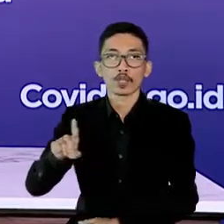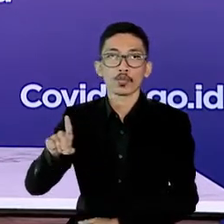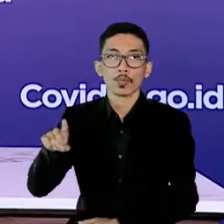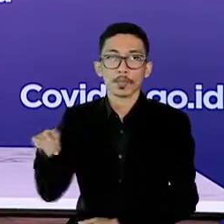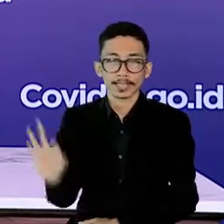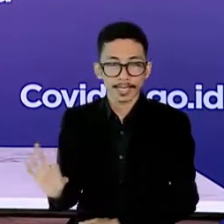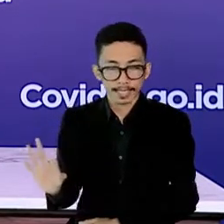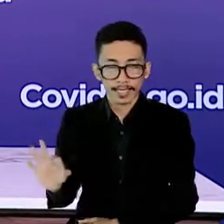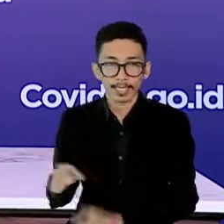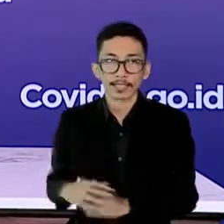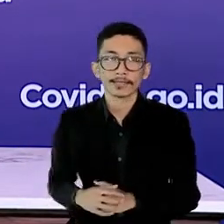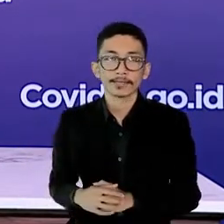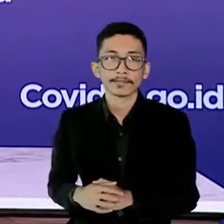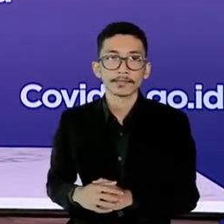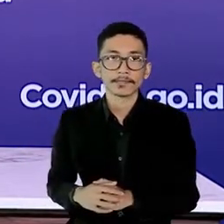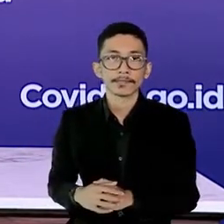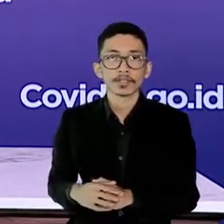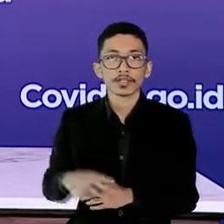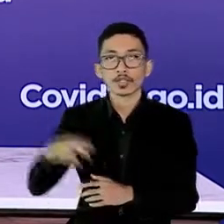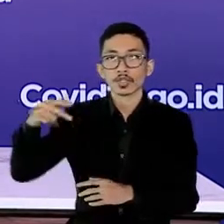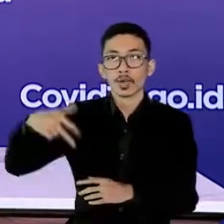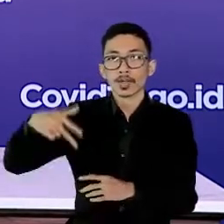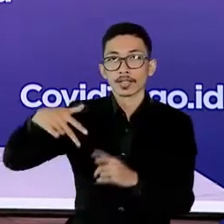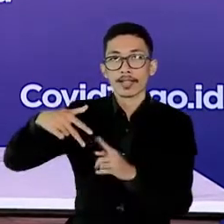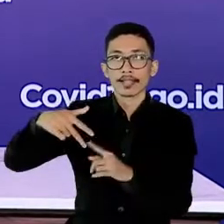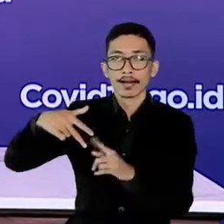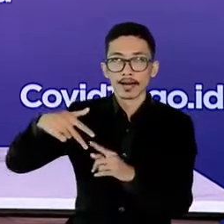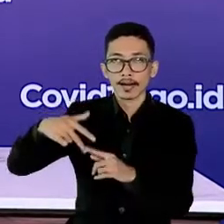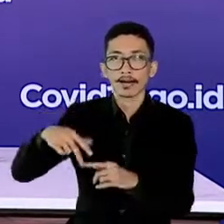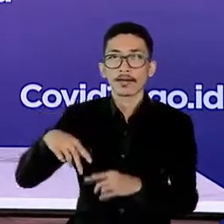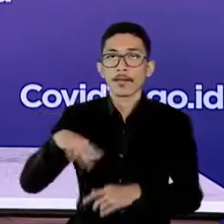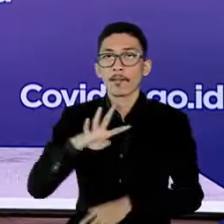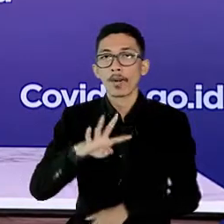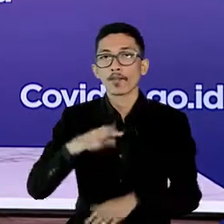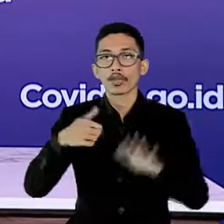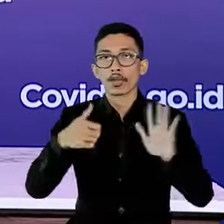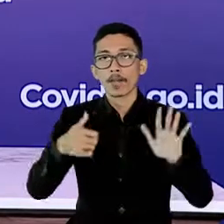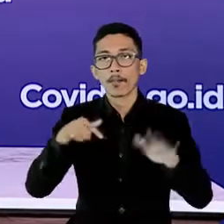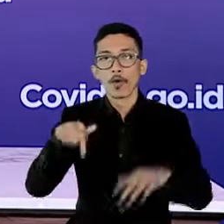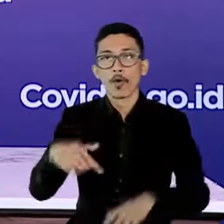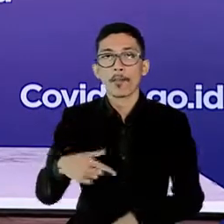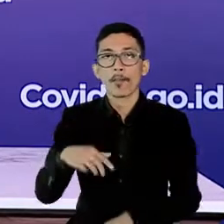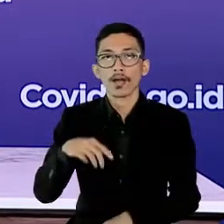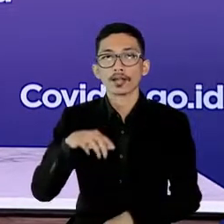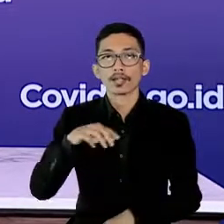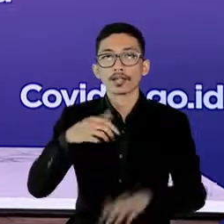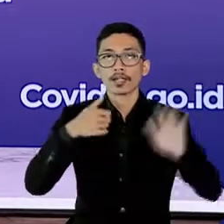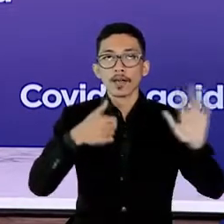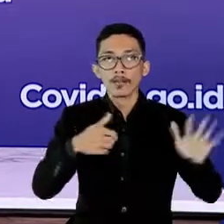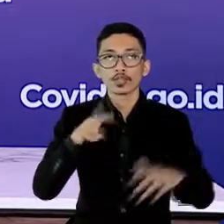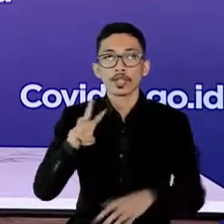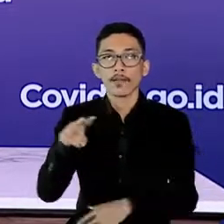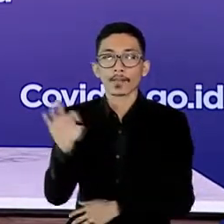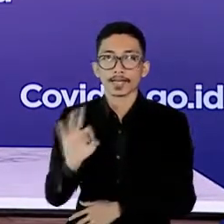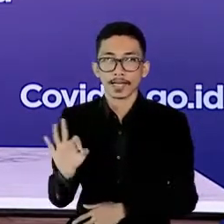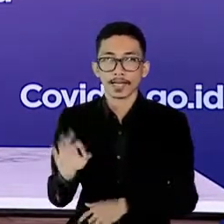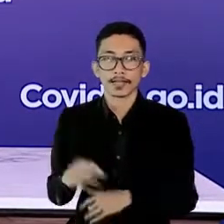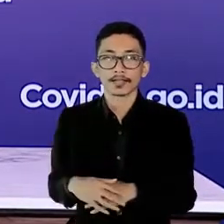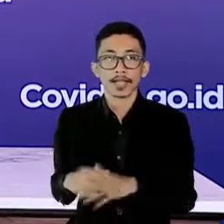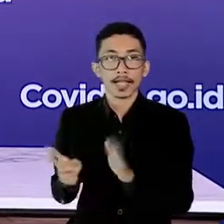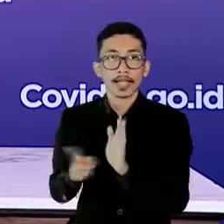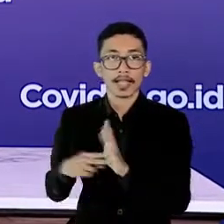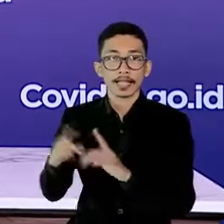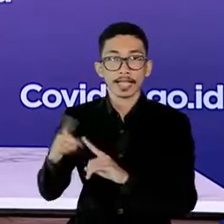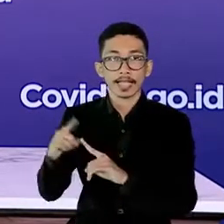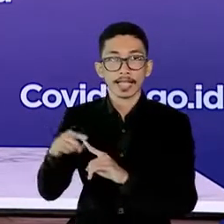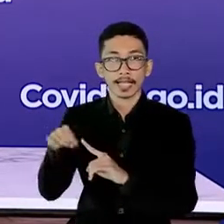Provinsi Sulawesi Selatan di pulau Sulawesi sebesar 4663 persen dan provinsi NTT